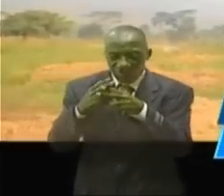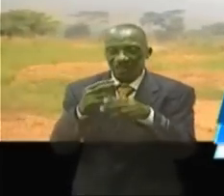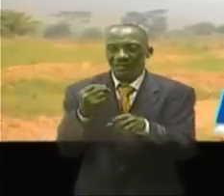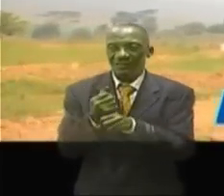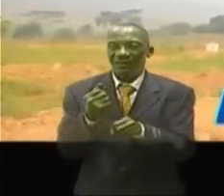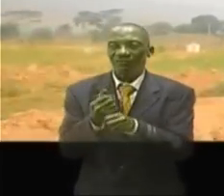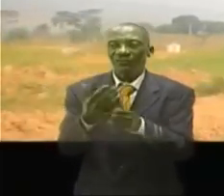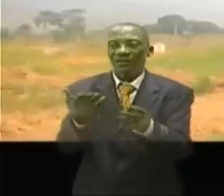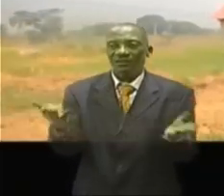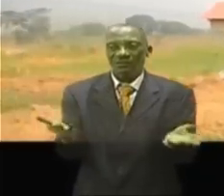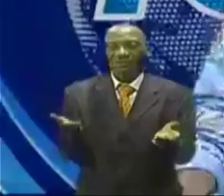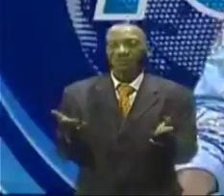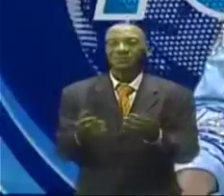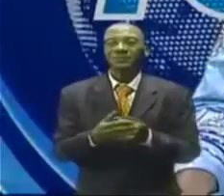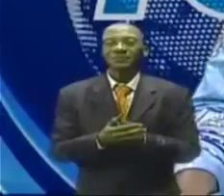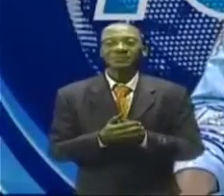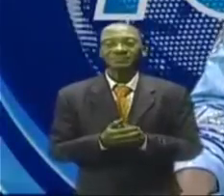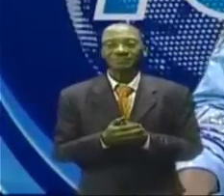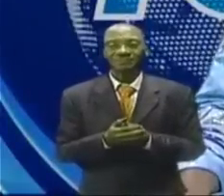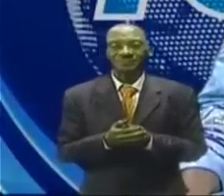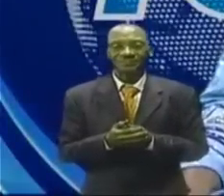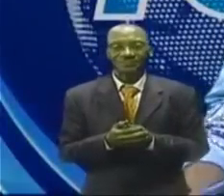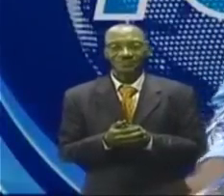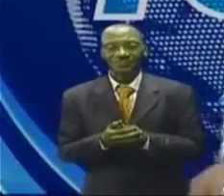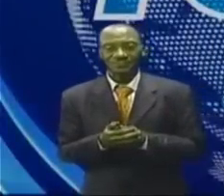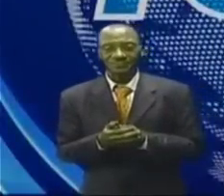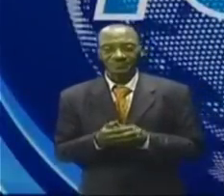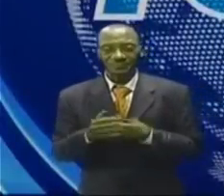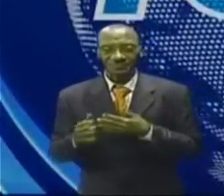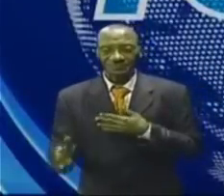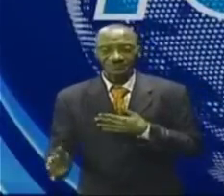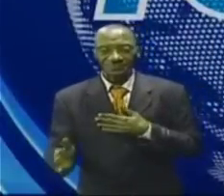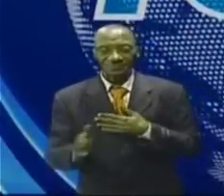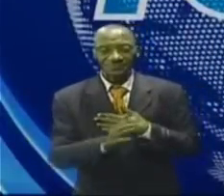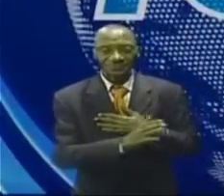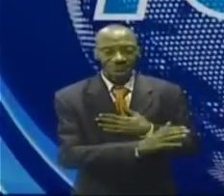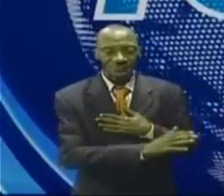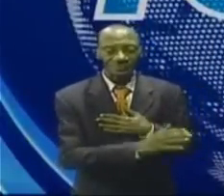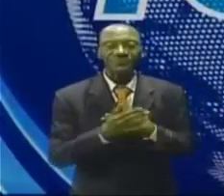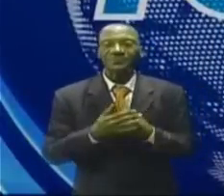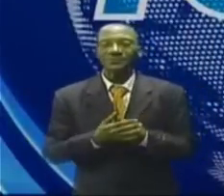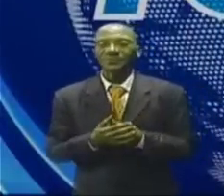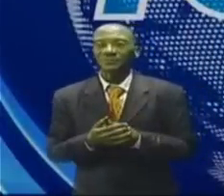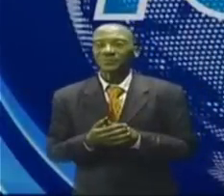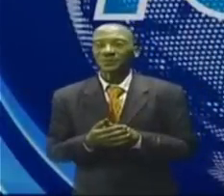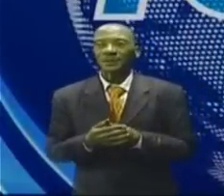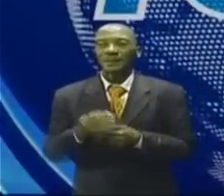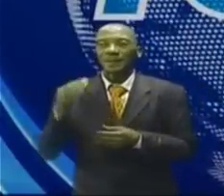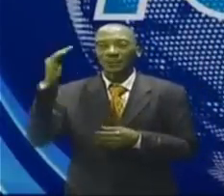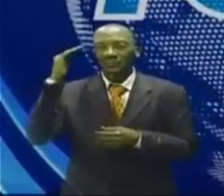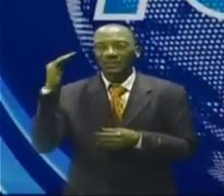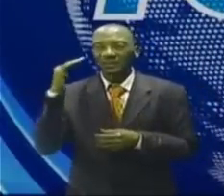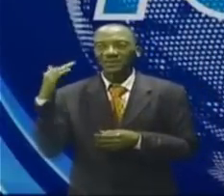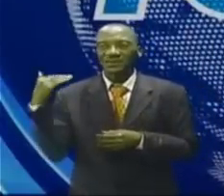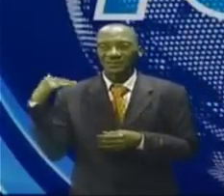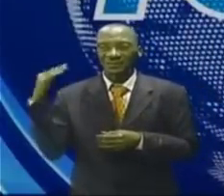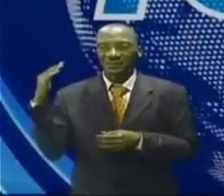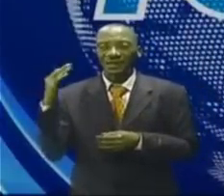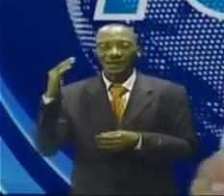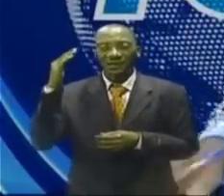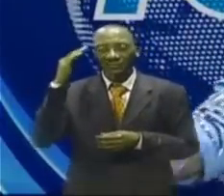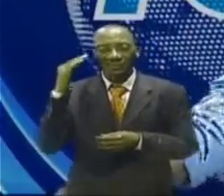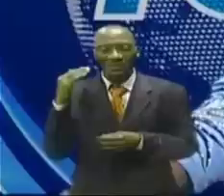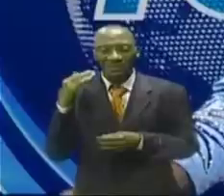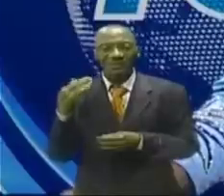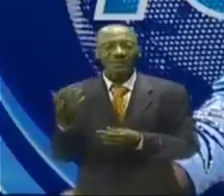milieux urbains et ruraux. C'est une visite qui a permis au ministre d'État des infrastructures d'évaluer l'état des